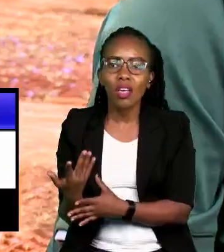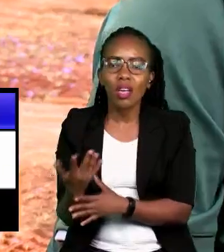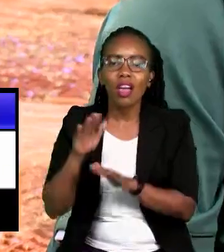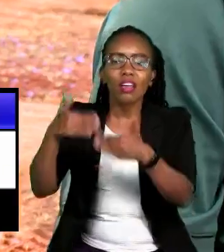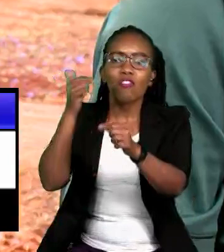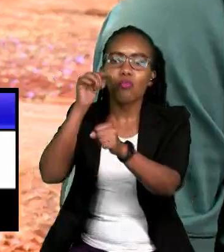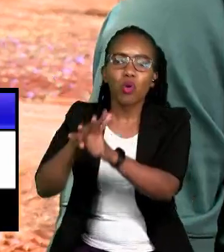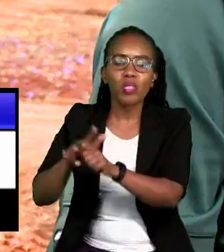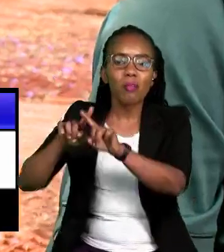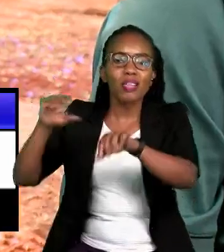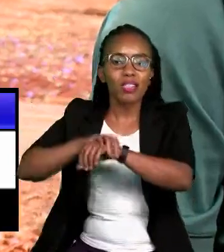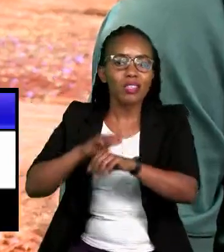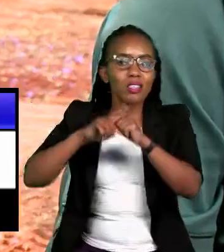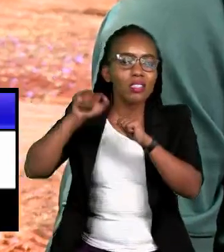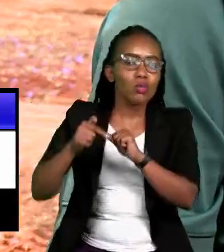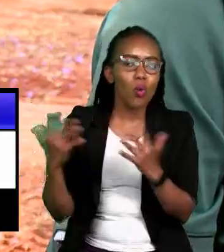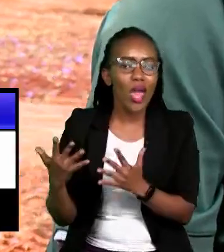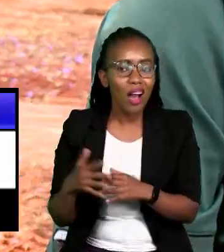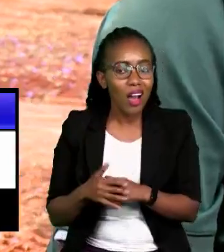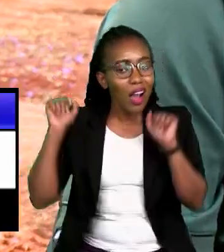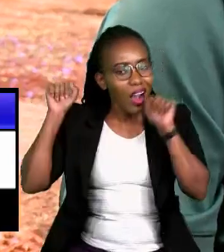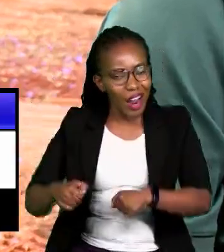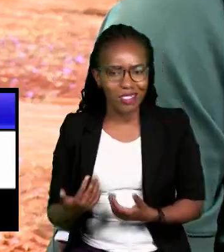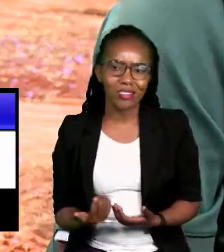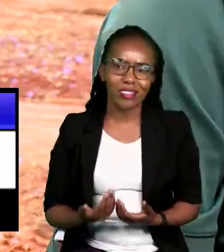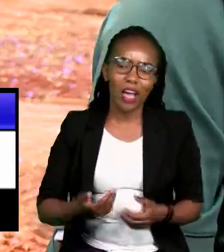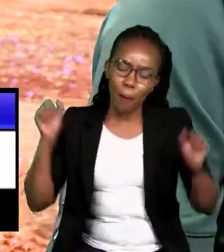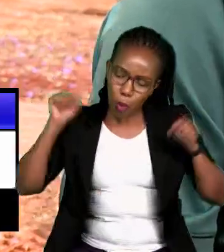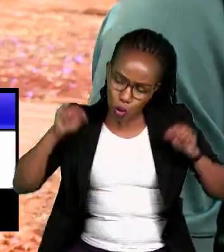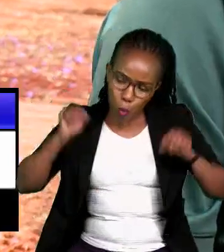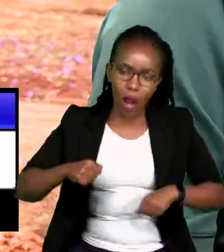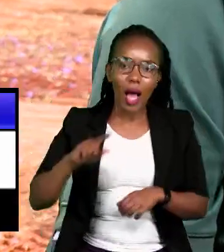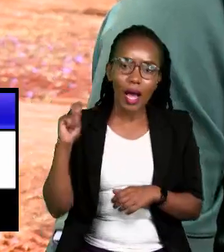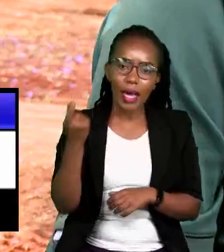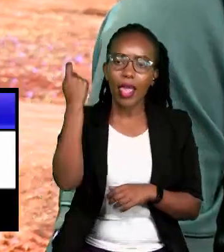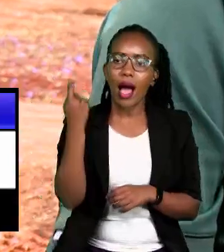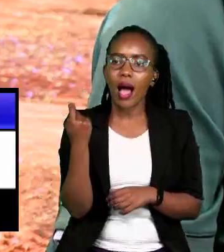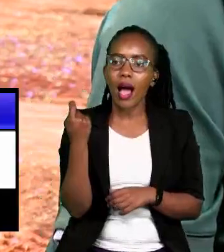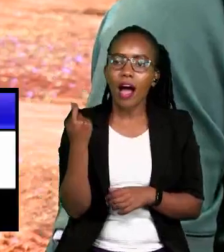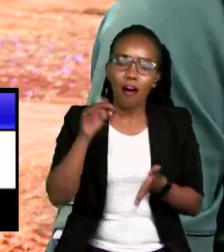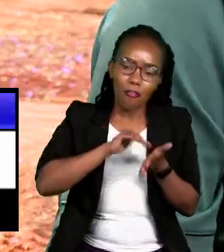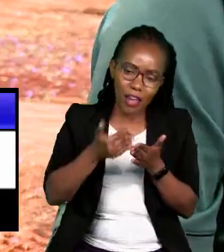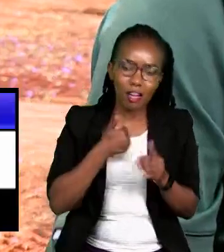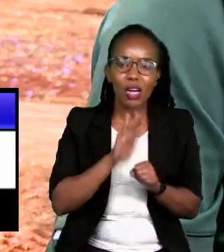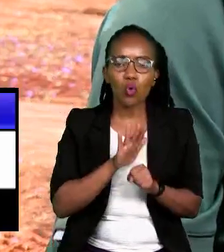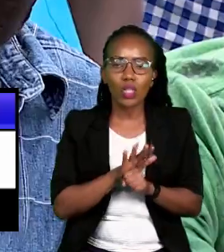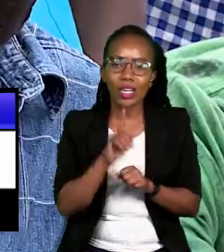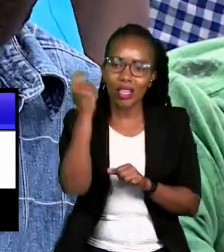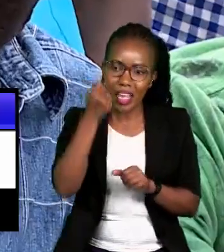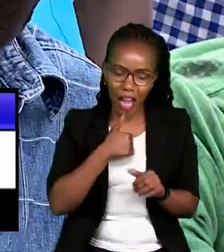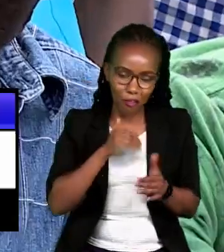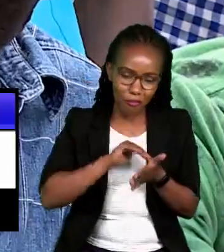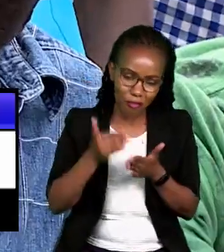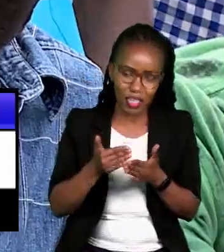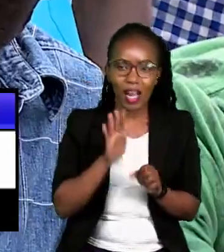lakini sioni pa kutoa hiyo shilingi 6,000. 6,000 inawezekana? Ni kitu ambacho kipo. Kenya hii ina pesa nyingi sana, pesa nyingi sana. Na